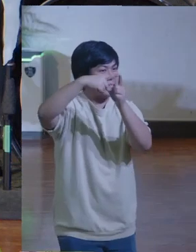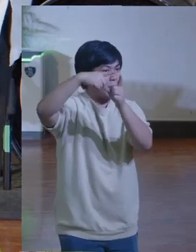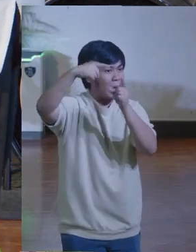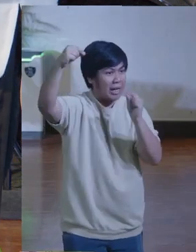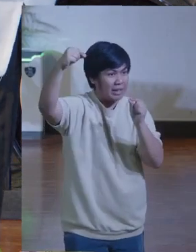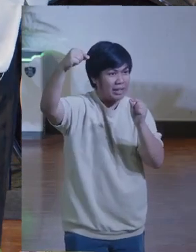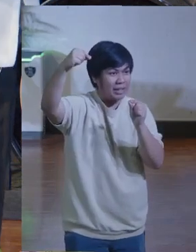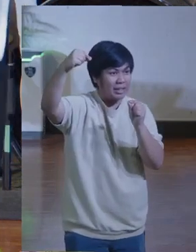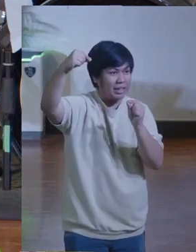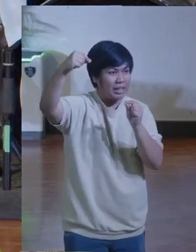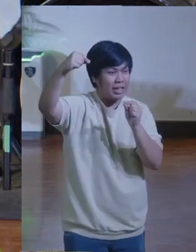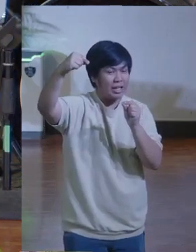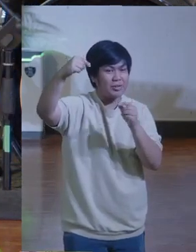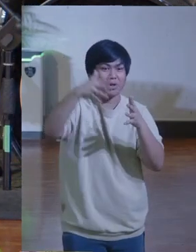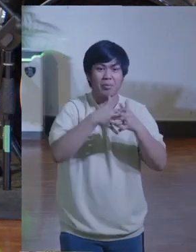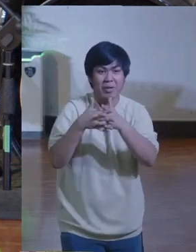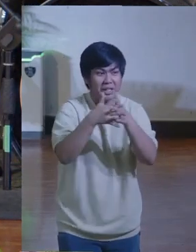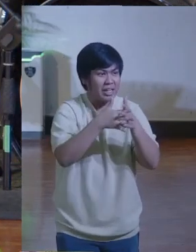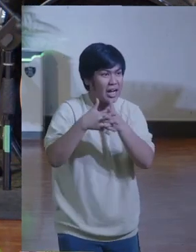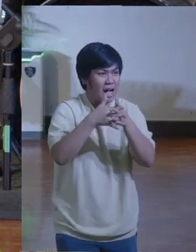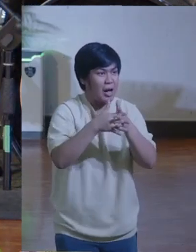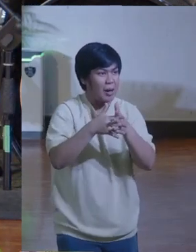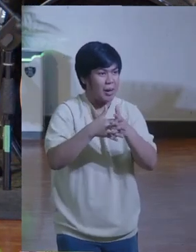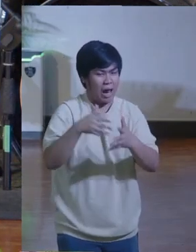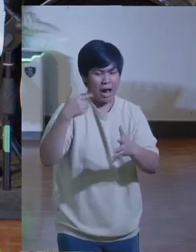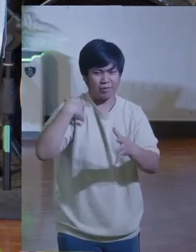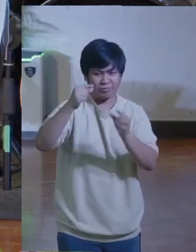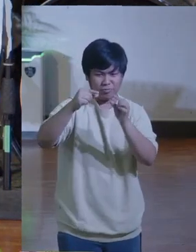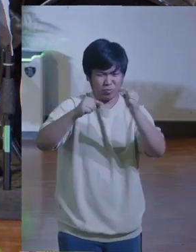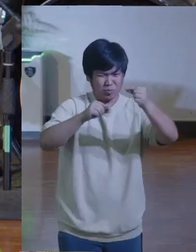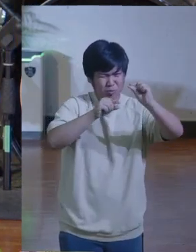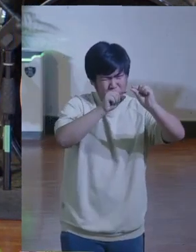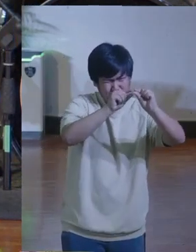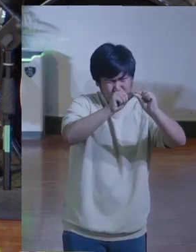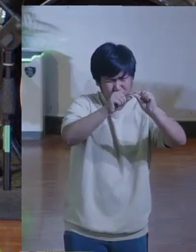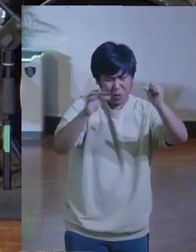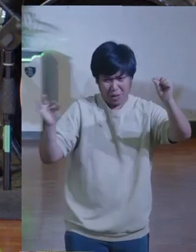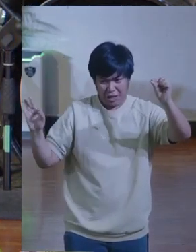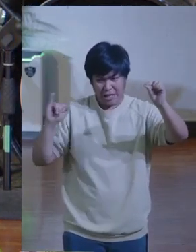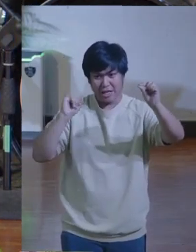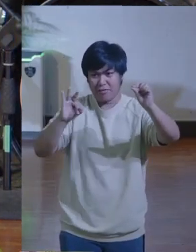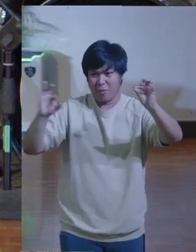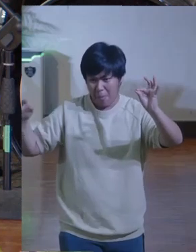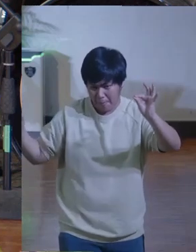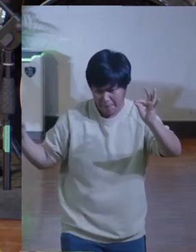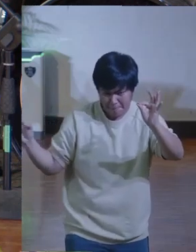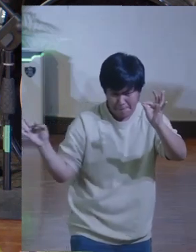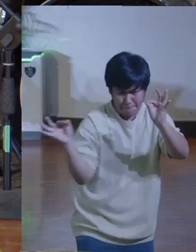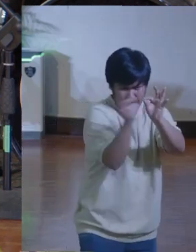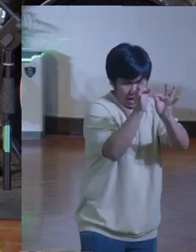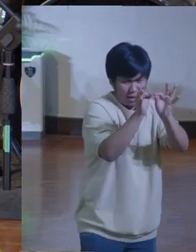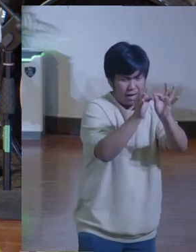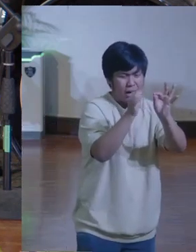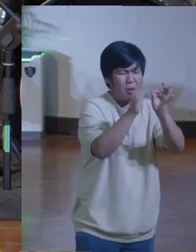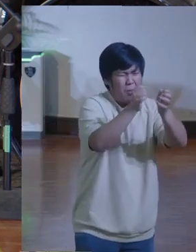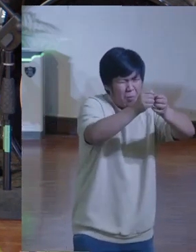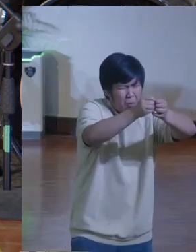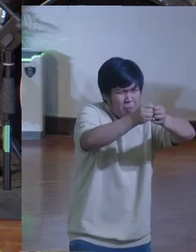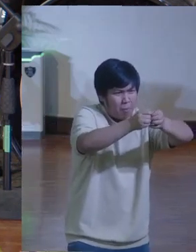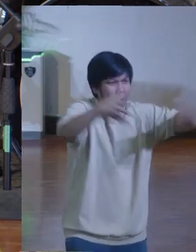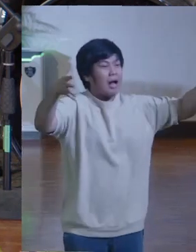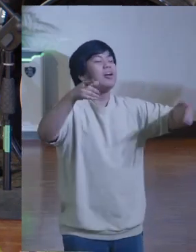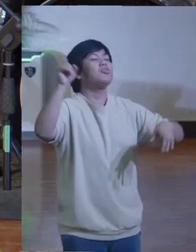atom, na-discover ng mga tao na maaaring magkaroon ng isang source ng napakalakas